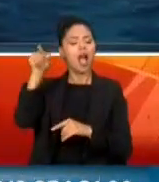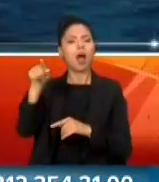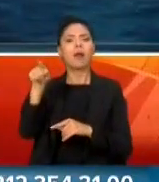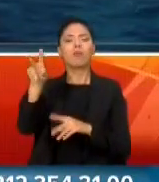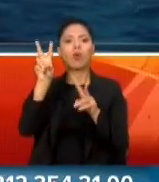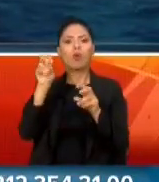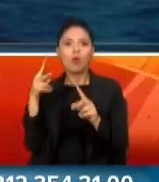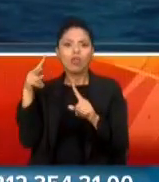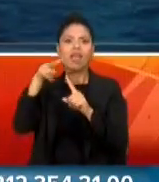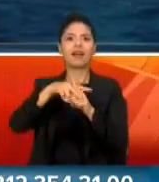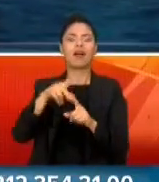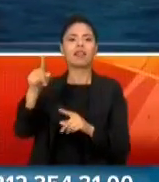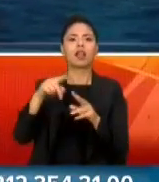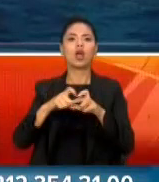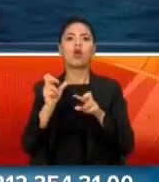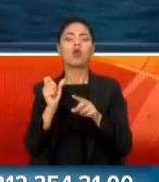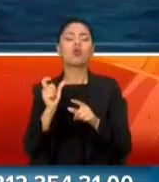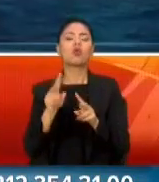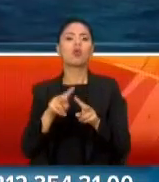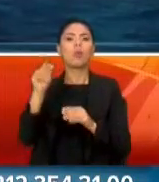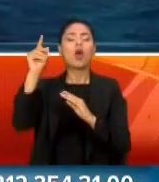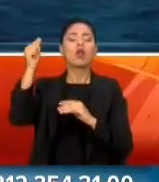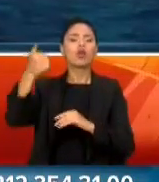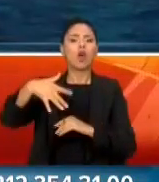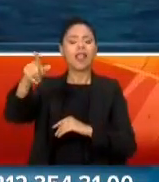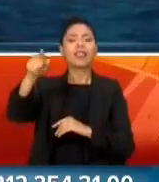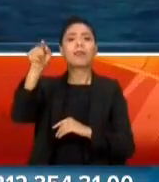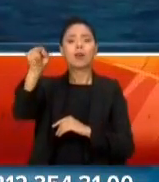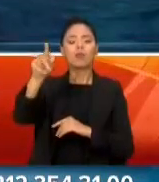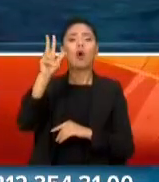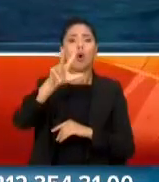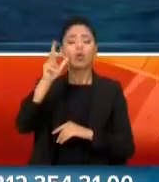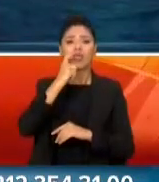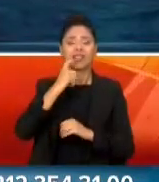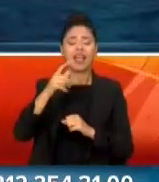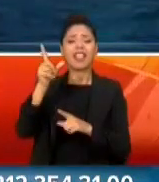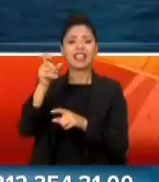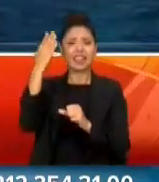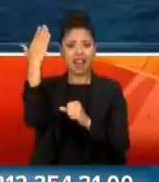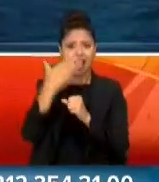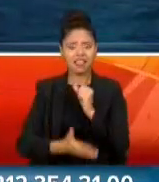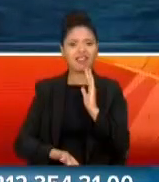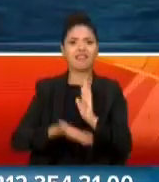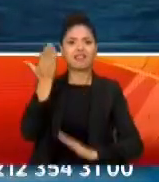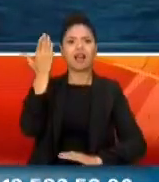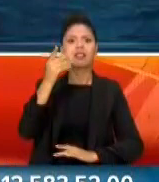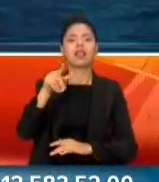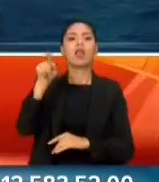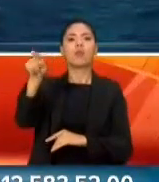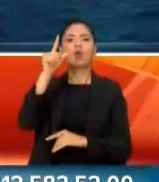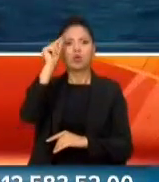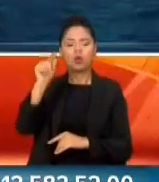Ne yaptı? Rum yönetimine 33 yıldır uygulanan silah ambargosunu kaldırdı. Özetle ikizler Yunanistan ve Rum